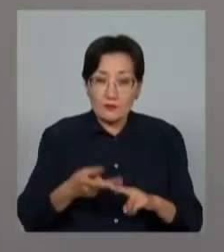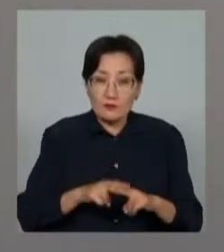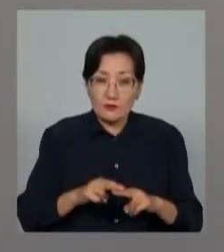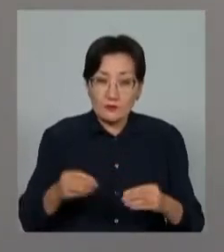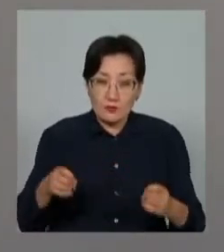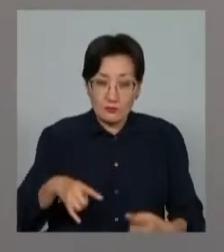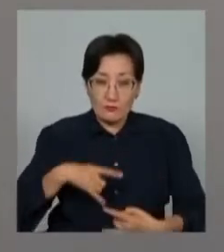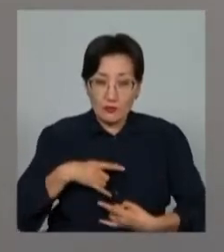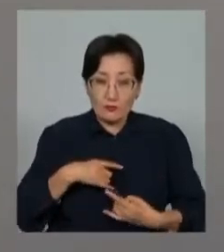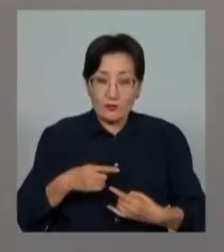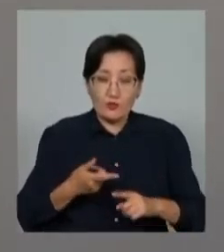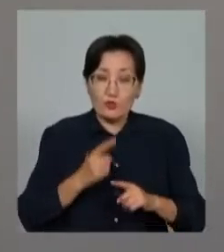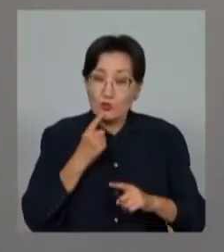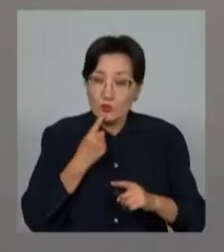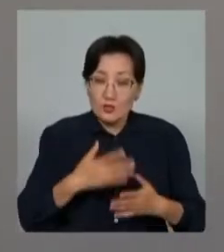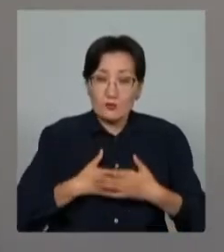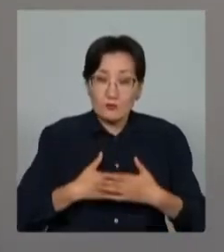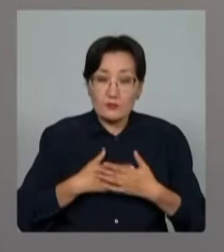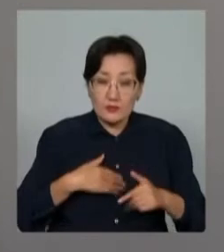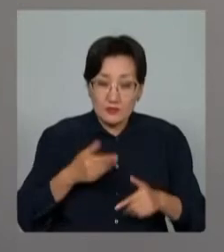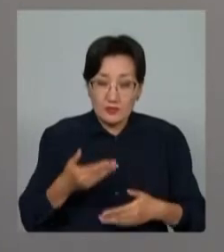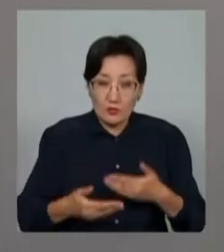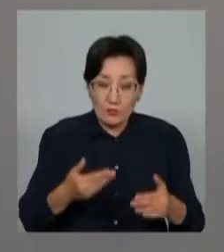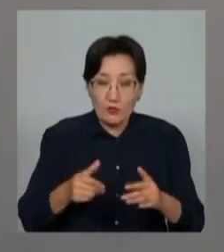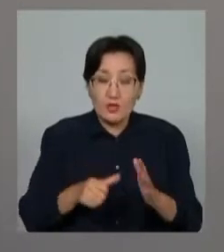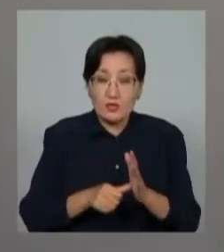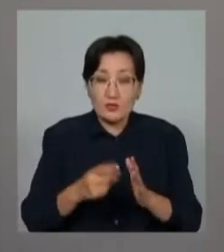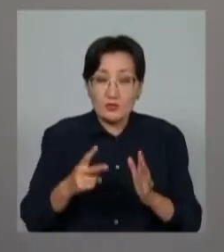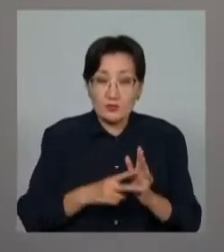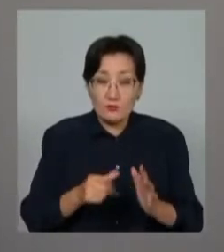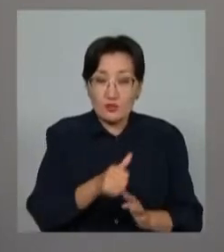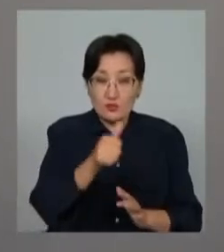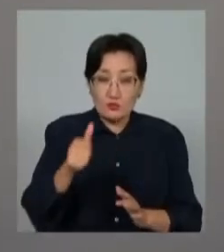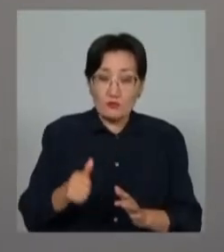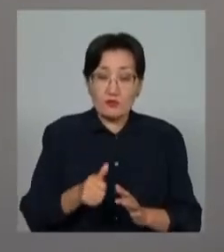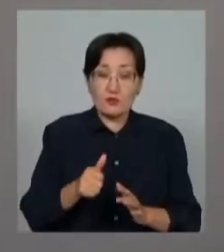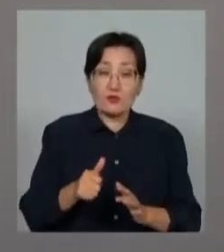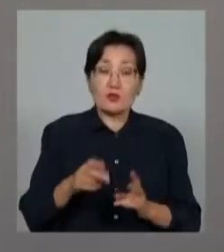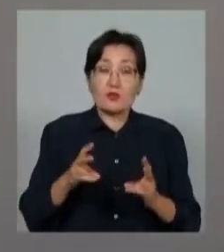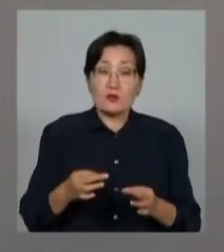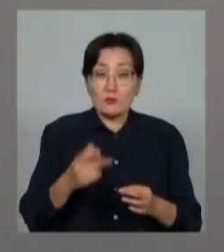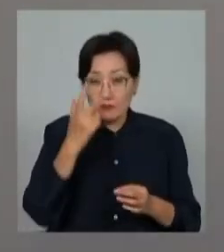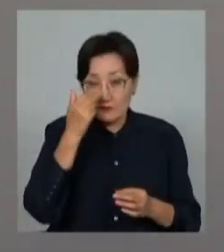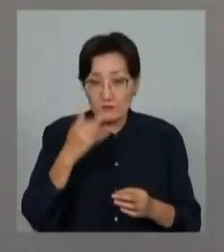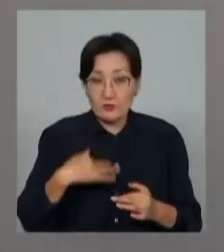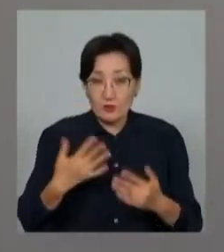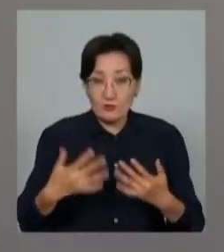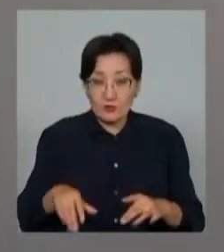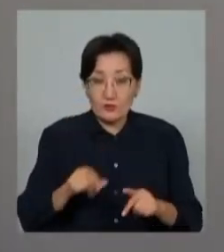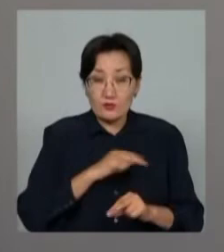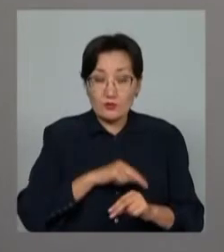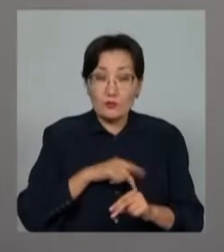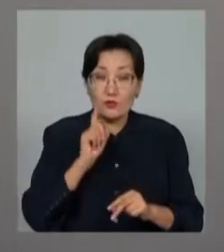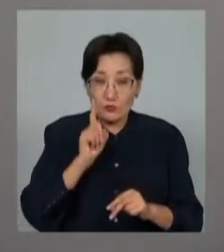трудно дышать. Мы ходим здесь по 6-7 часов. Ну, привыкли. Я уже здесь работаю